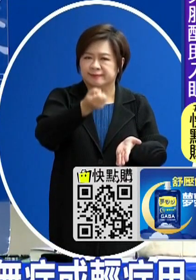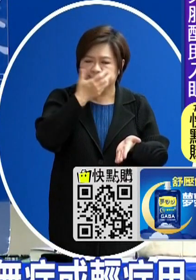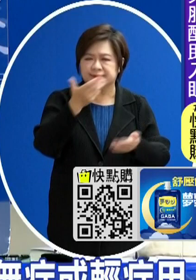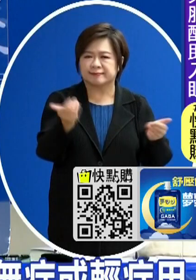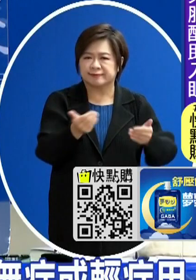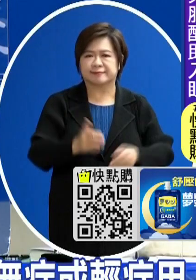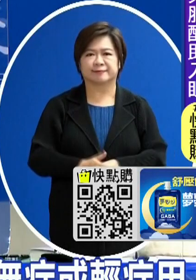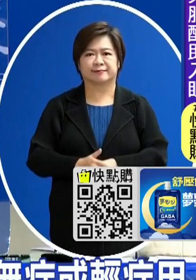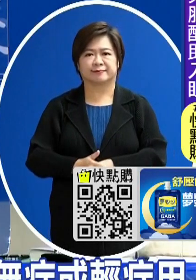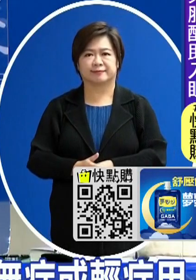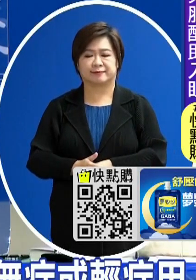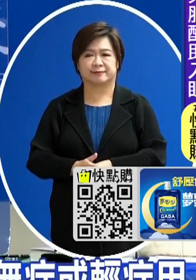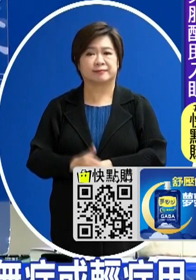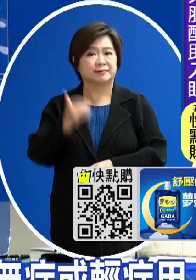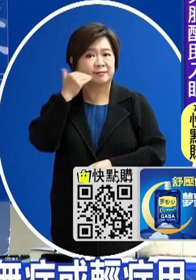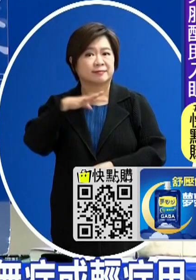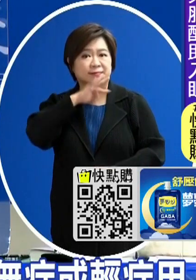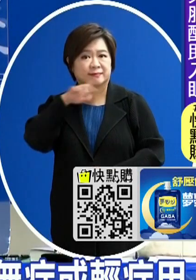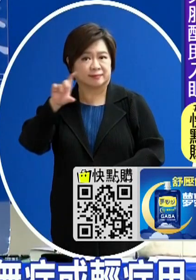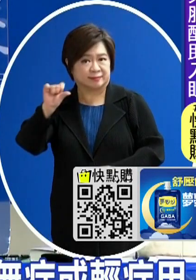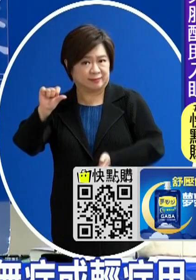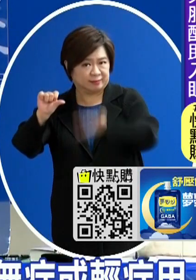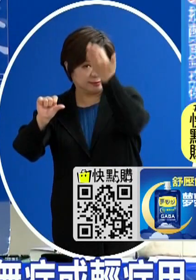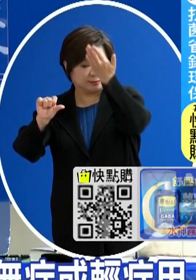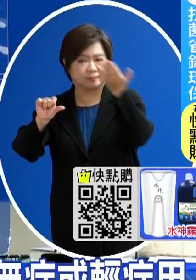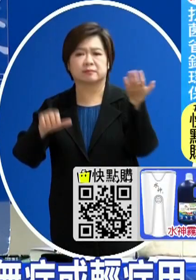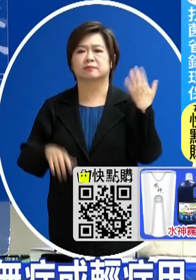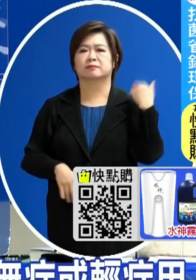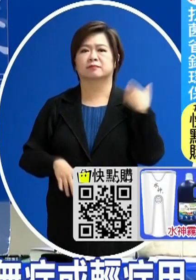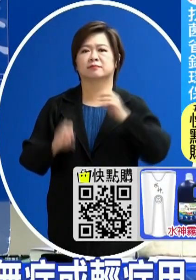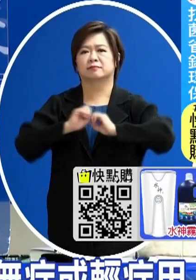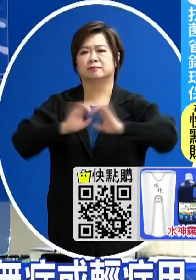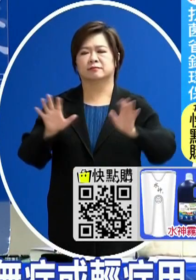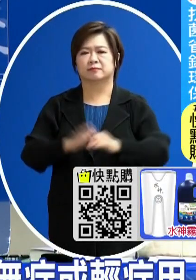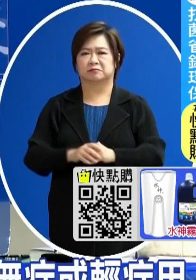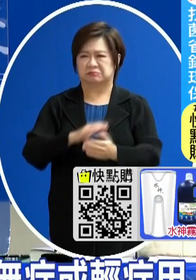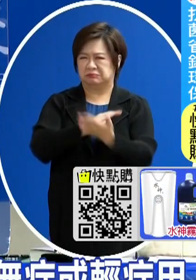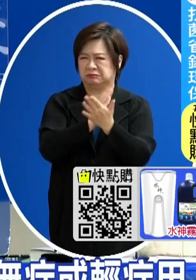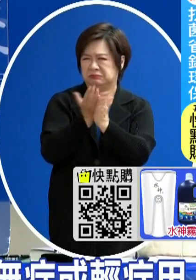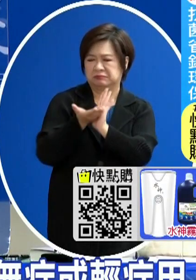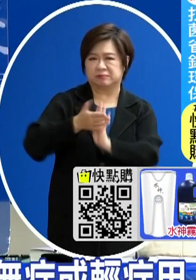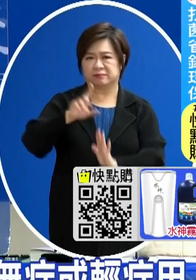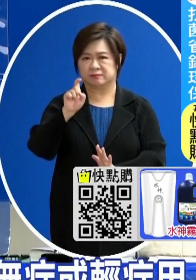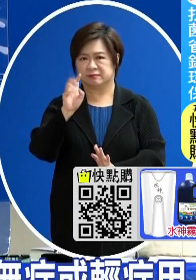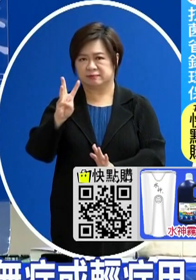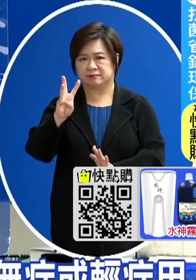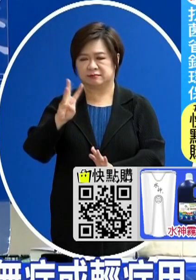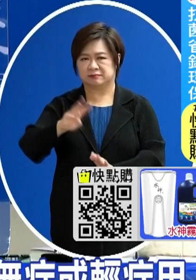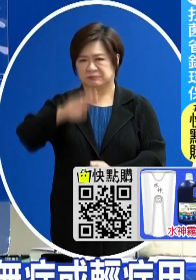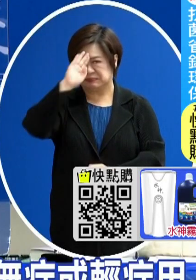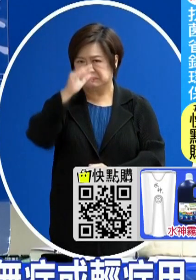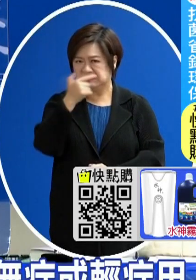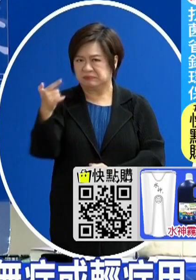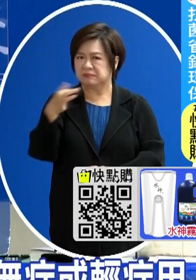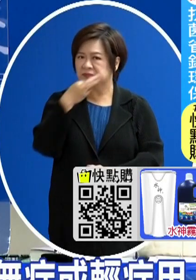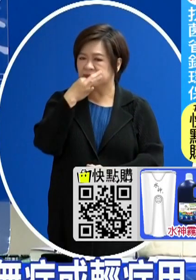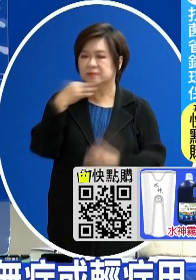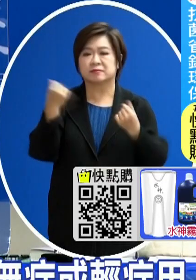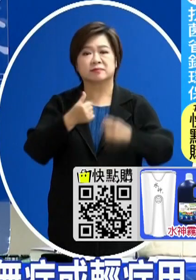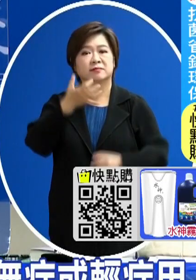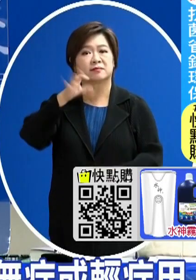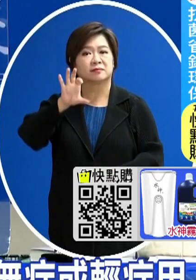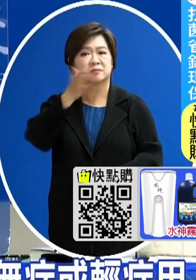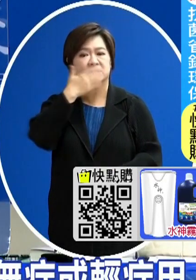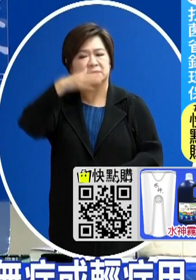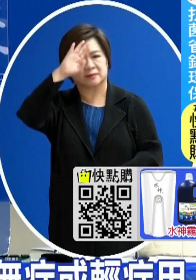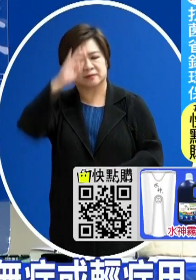合有65岁以上，或者是我们先前有公布过这个13种的重症高风险因子，比如说有糖尿